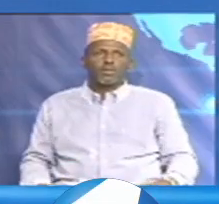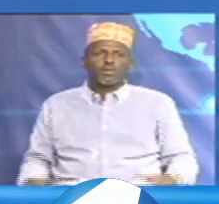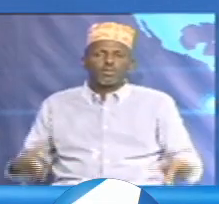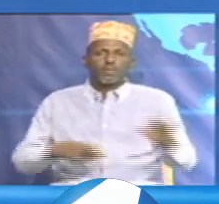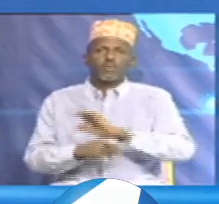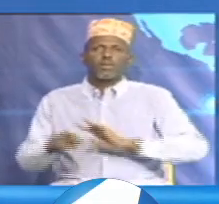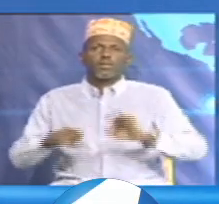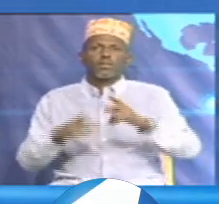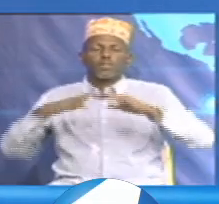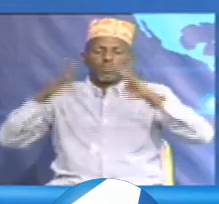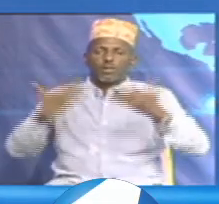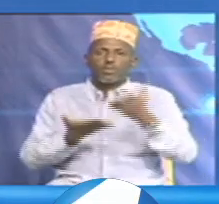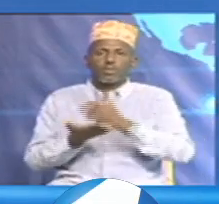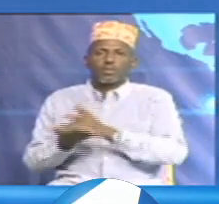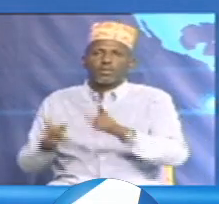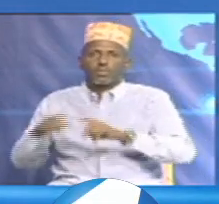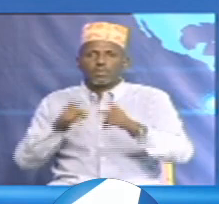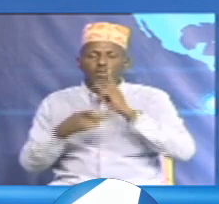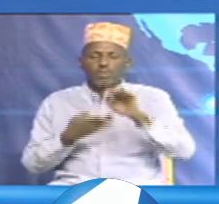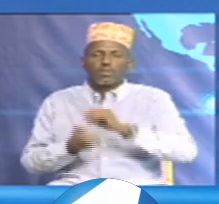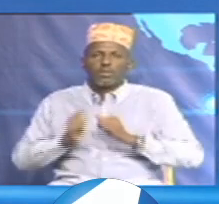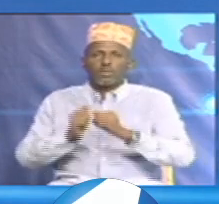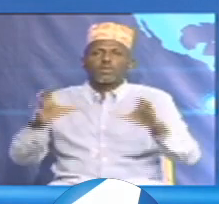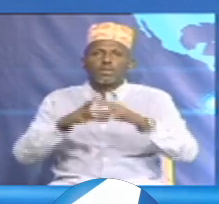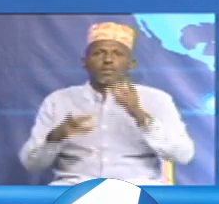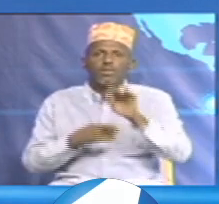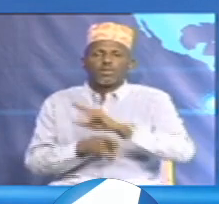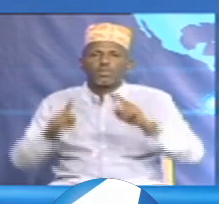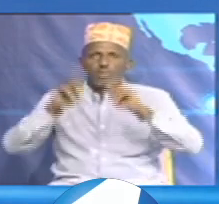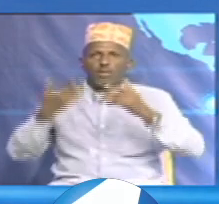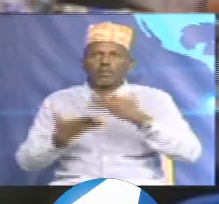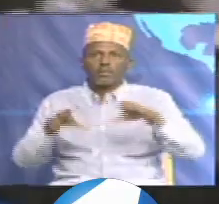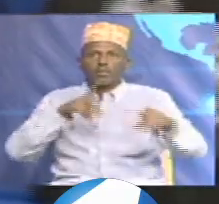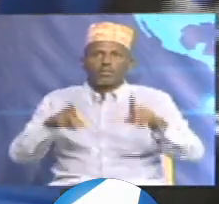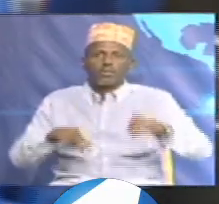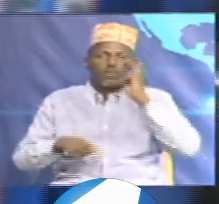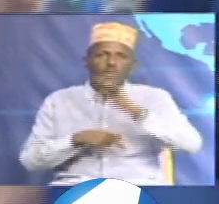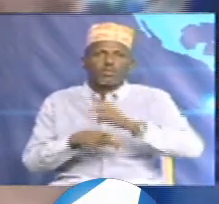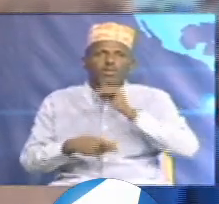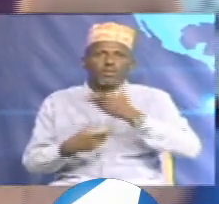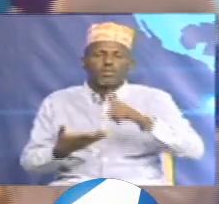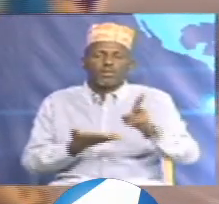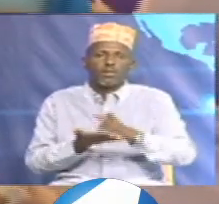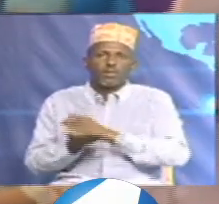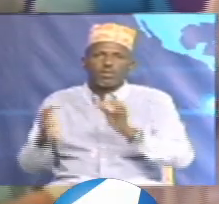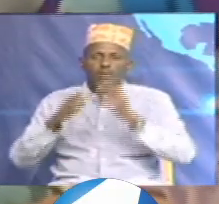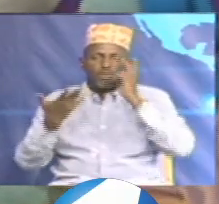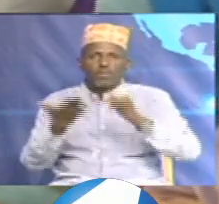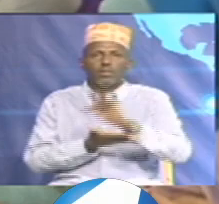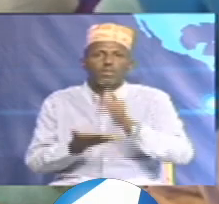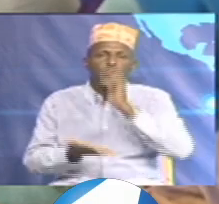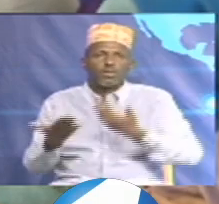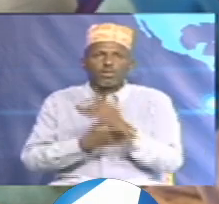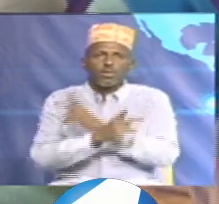Et dans l'actualité également, le collectif des femmes cadres de l'administration publique et privée s'est réuni ce matin